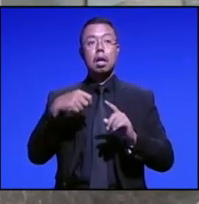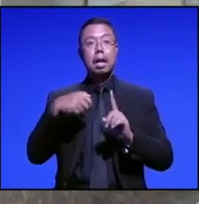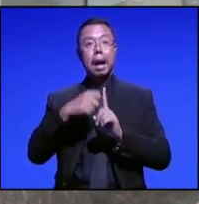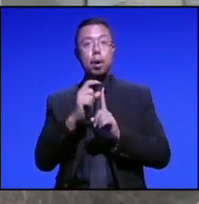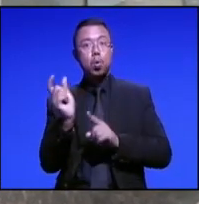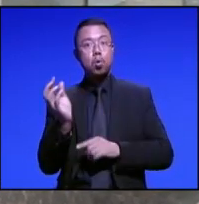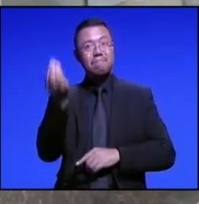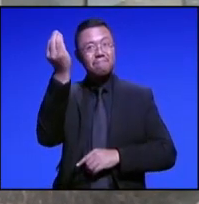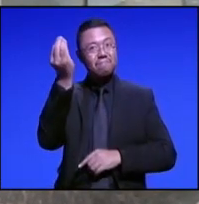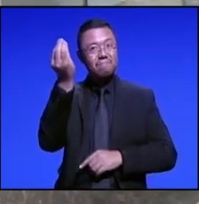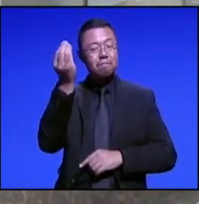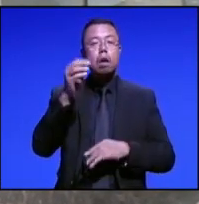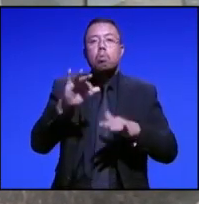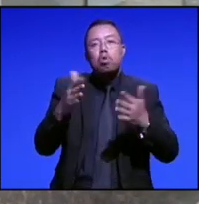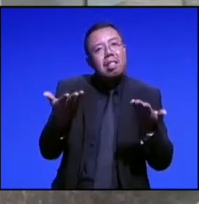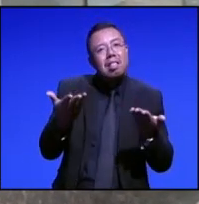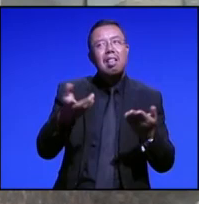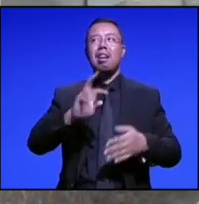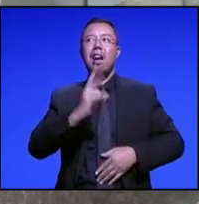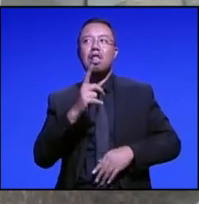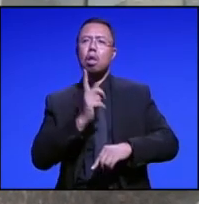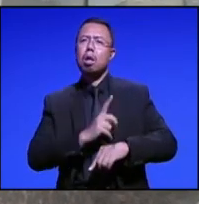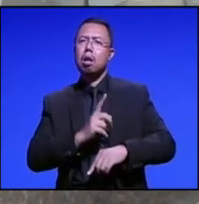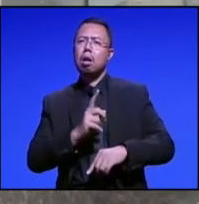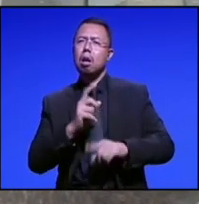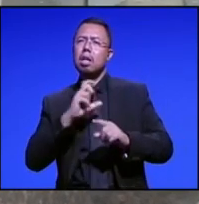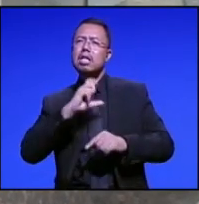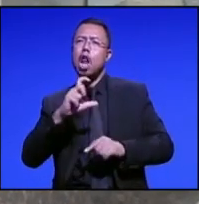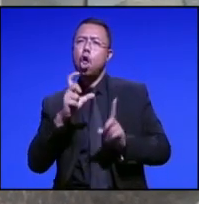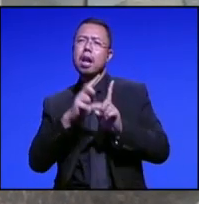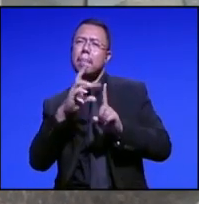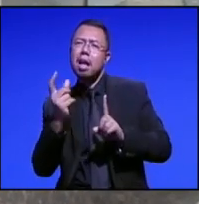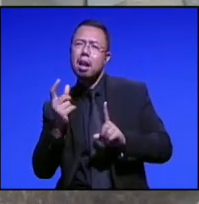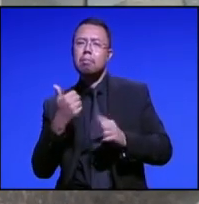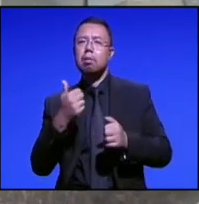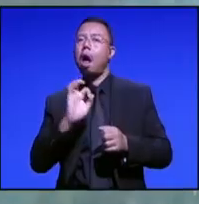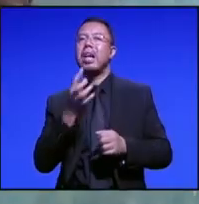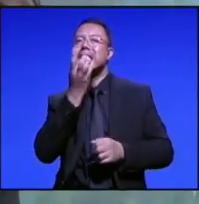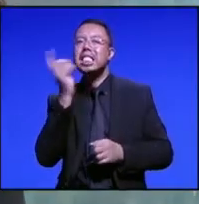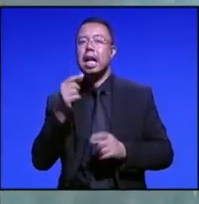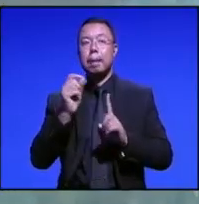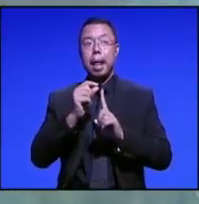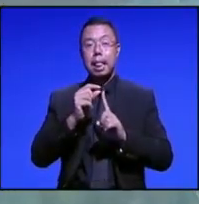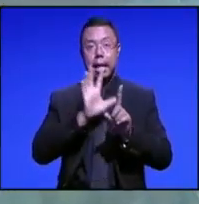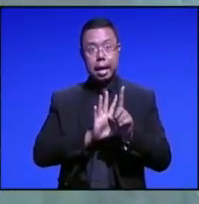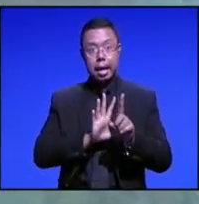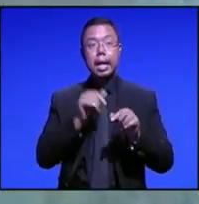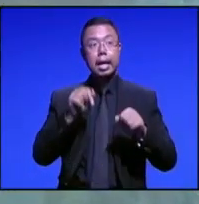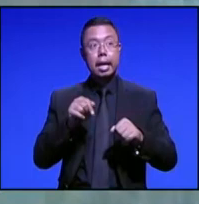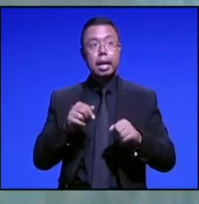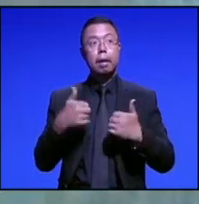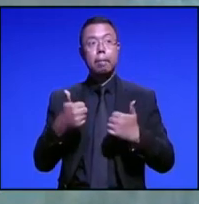Setiawan? Mungkinkah pergantian antar waktu anggota DPR dilakukan tanpa restu partai? Hal ini pun